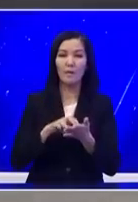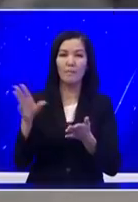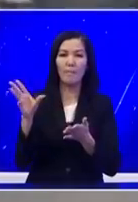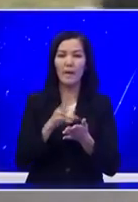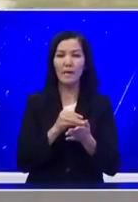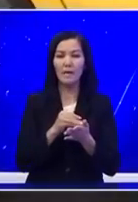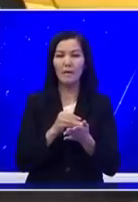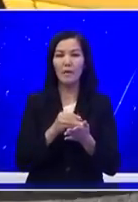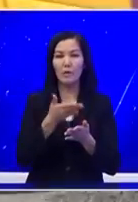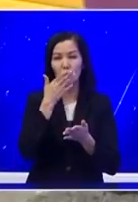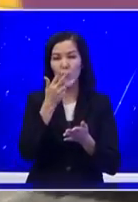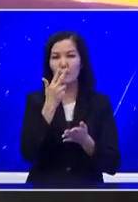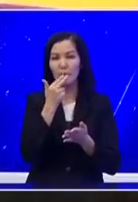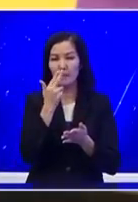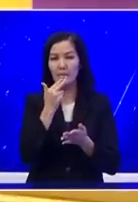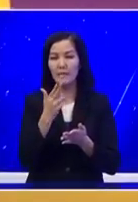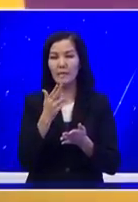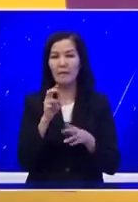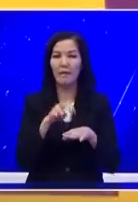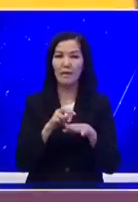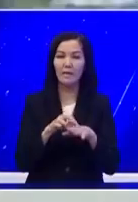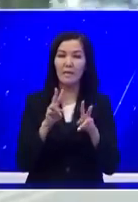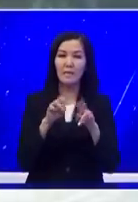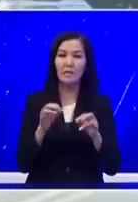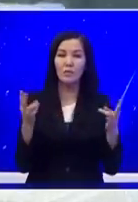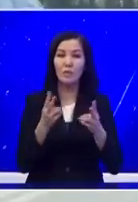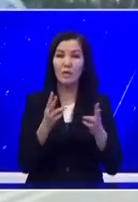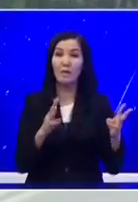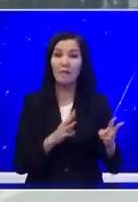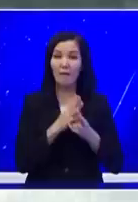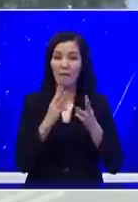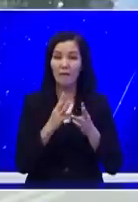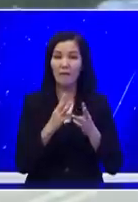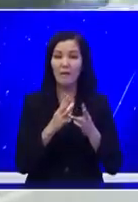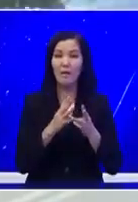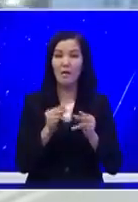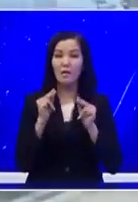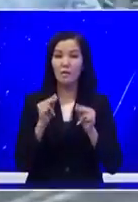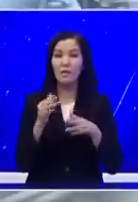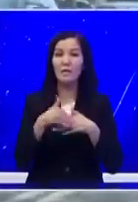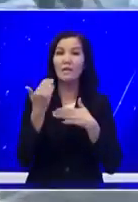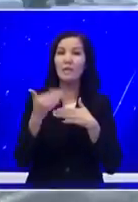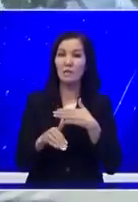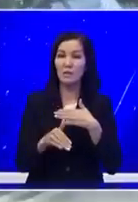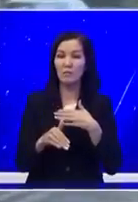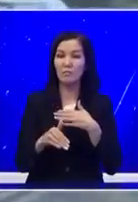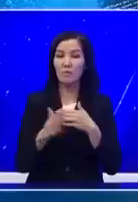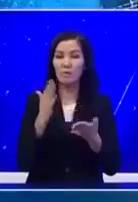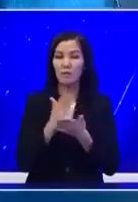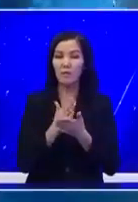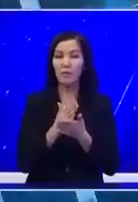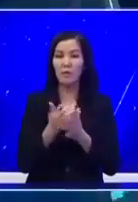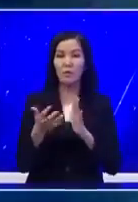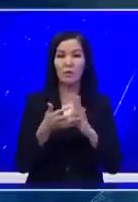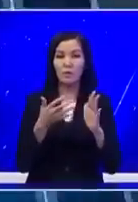бәрі дәрігердің қарағанын қалайды, дейді мамандар. Сол себепті шын мұқтаждарға жәрдем кешігіп жатқандығын айтады.